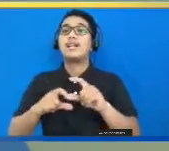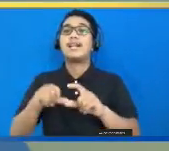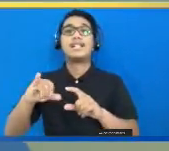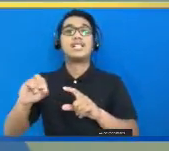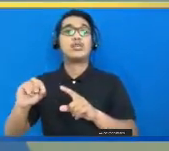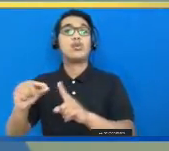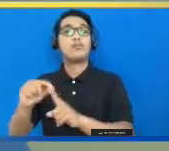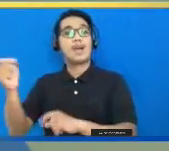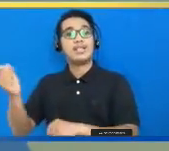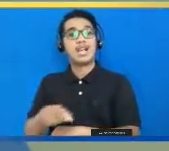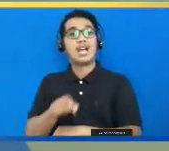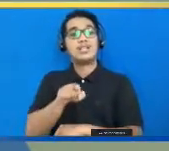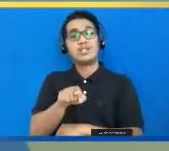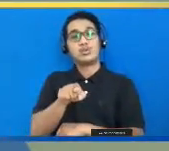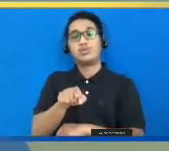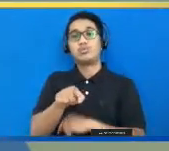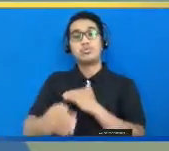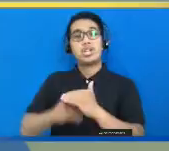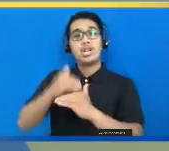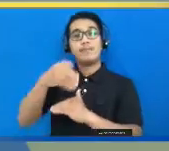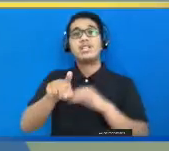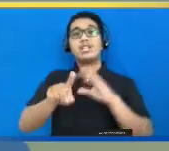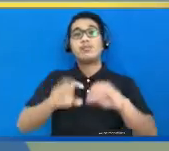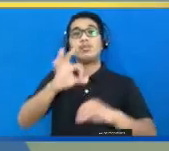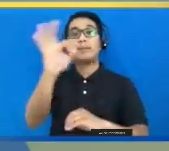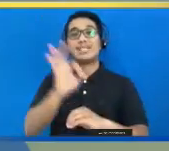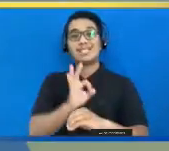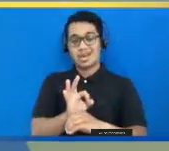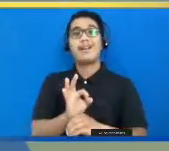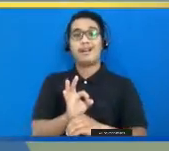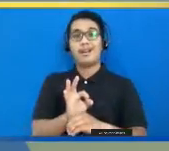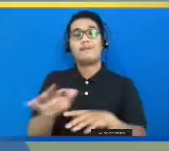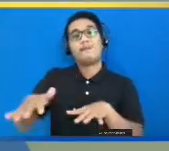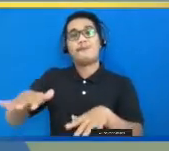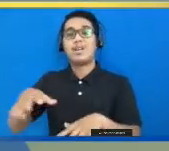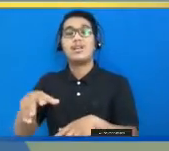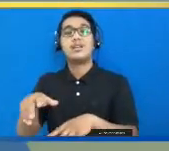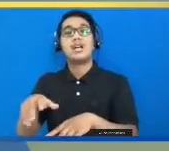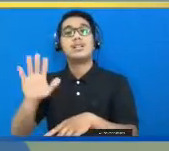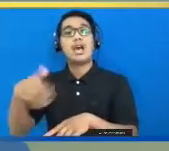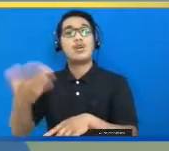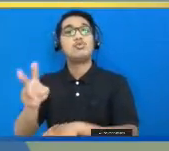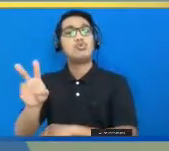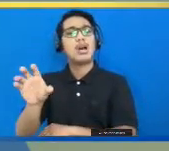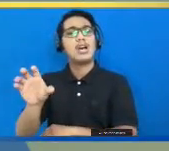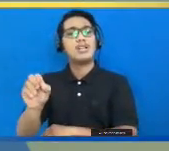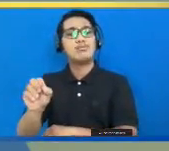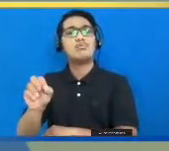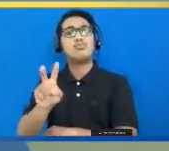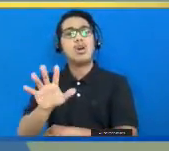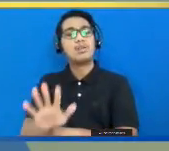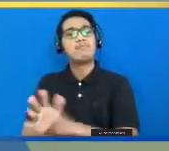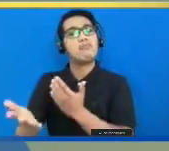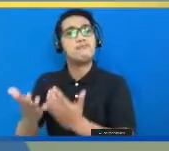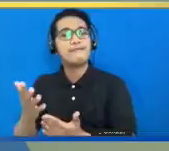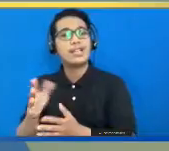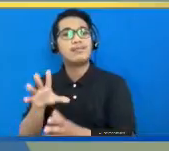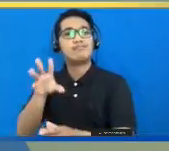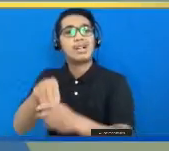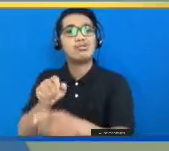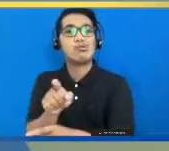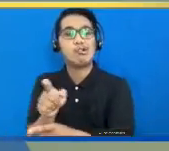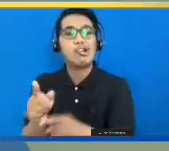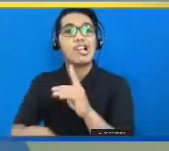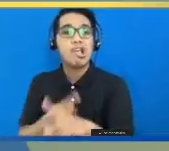dapat mencapai lebih dari sepuluh persen paling lambat di tahun 2025 bisa lebih awal kalau pertumbuhan